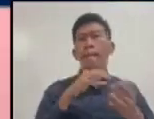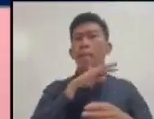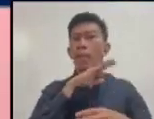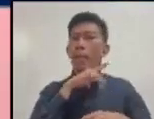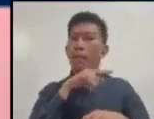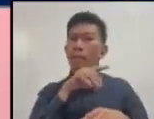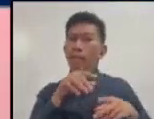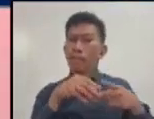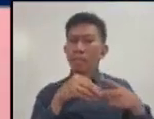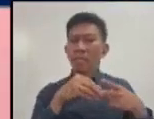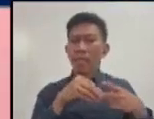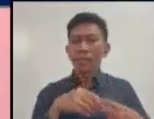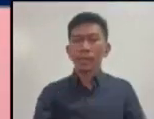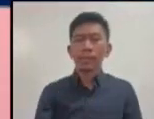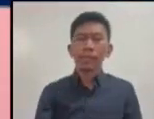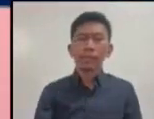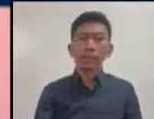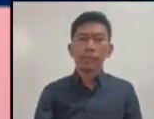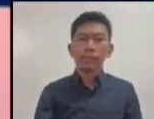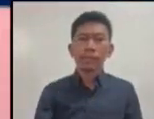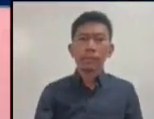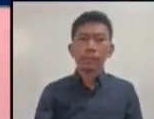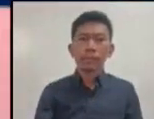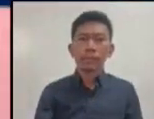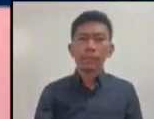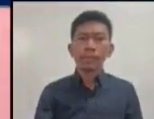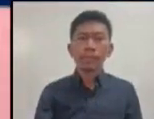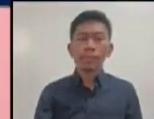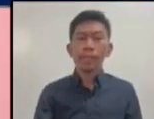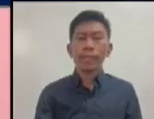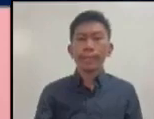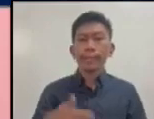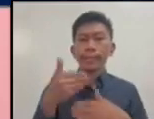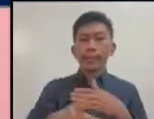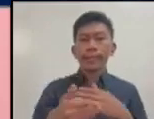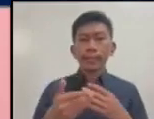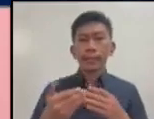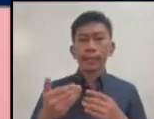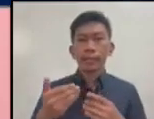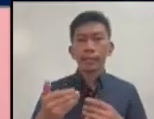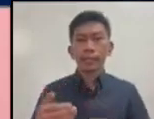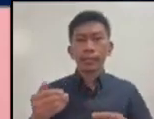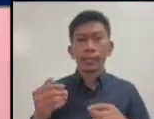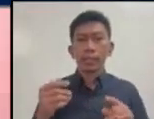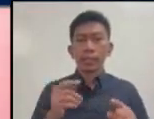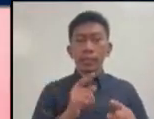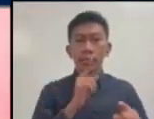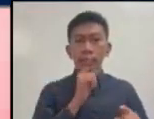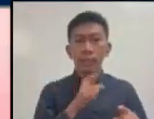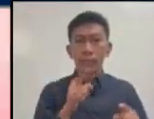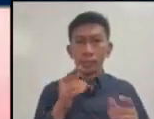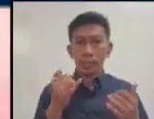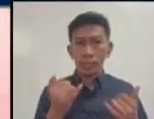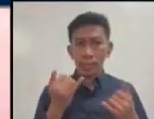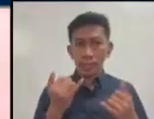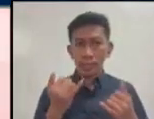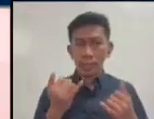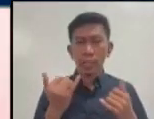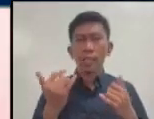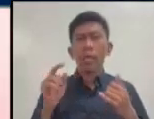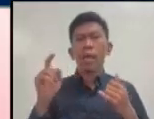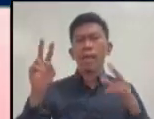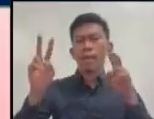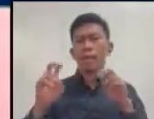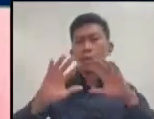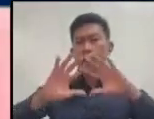ay napaka kailangan yung panawagan ng ban toxins ay talagang yung tinatawag na global transparency.